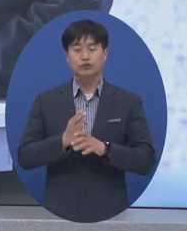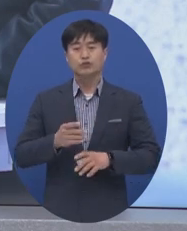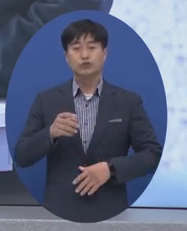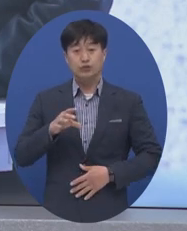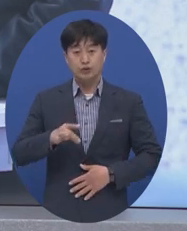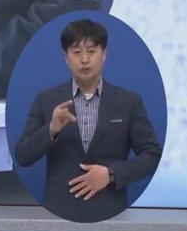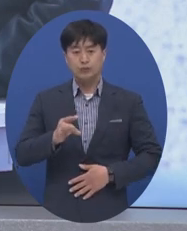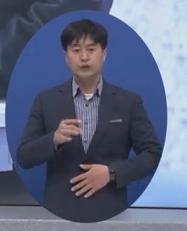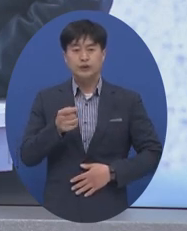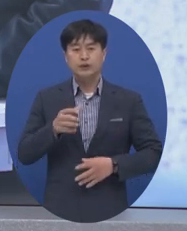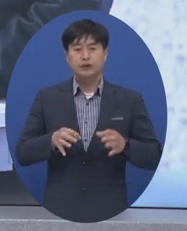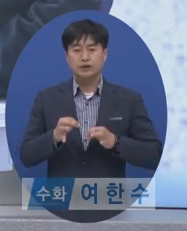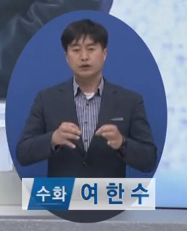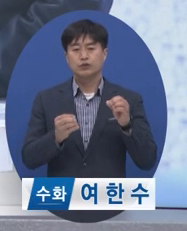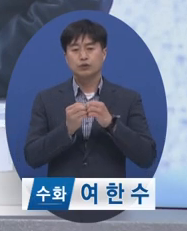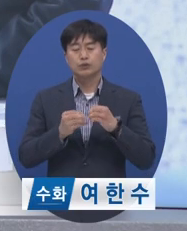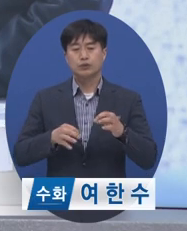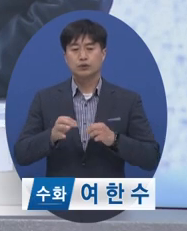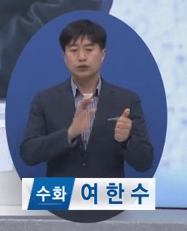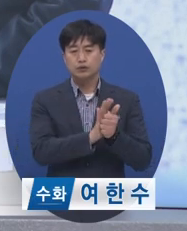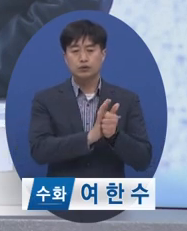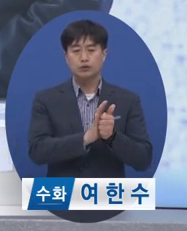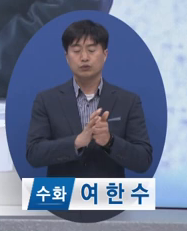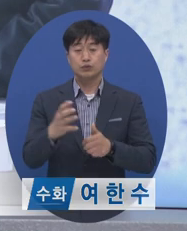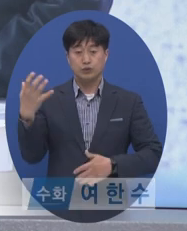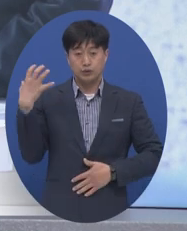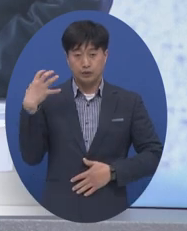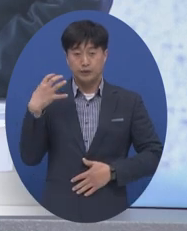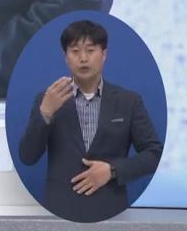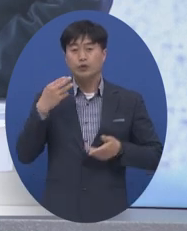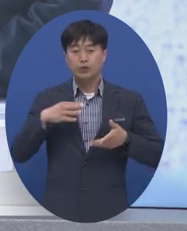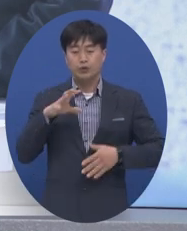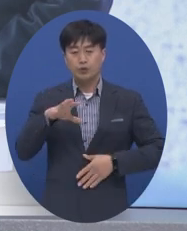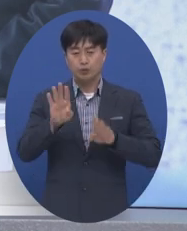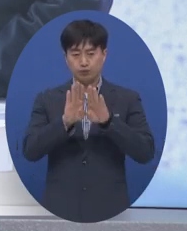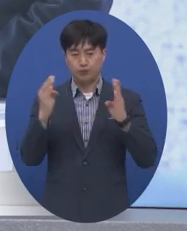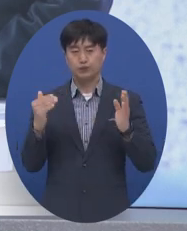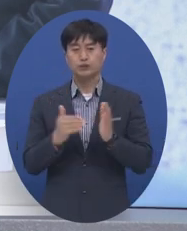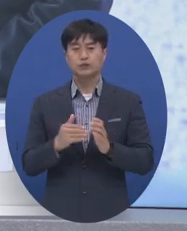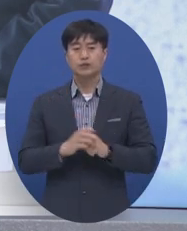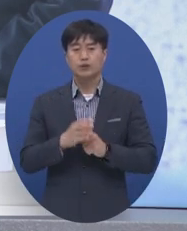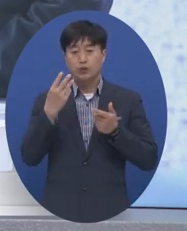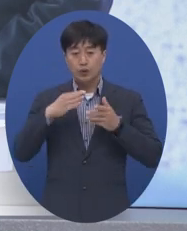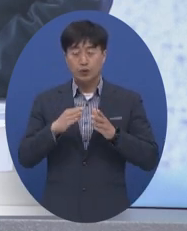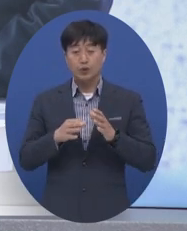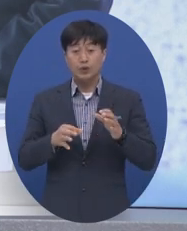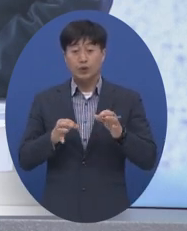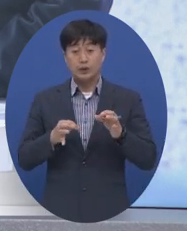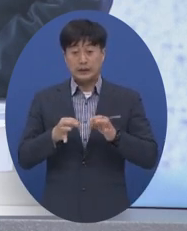광역지자체 중 처음으로 소상공인과 전통시장 지원을 전담하는 기관이 경기도에 문을 열었습니다.